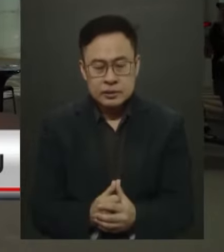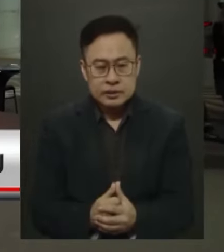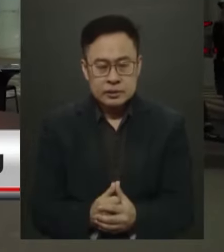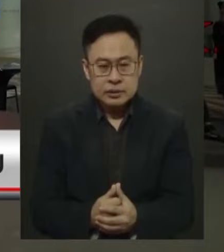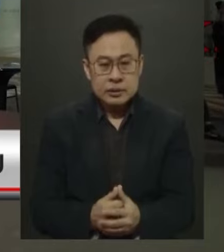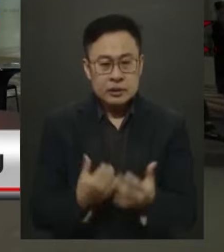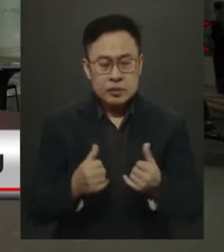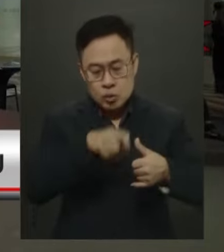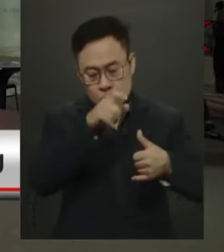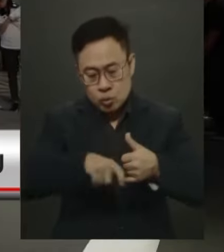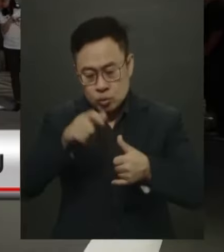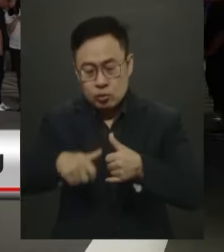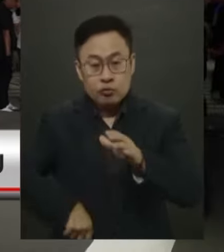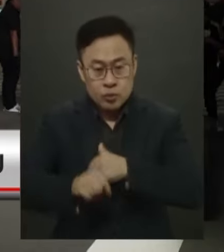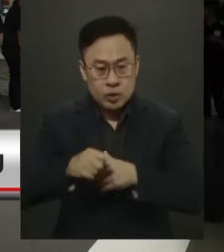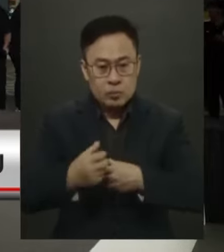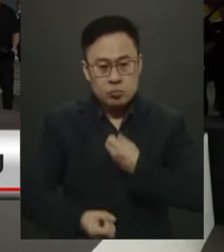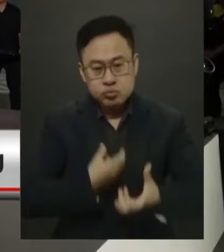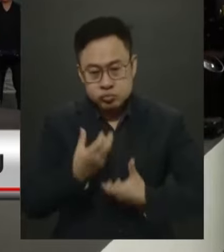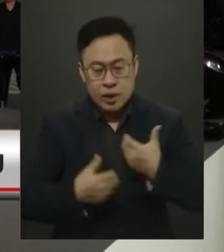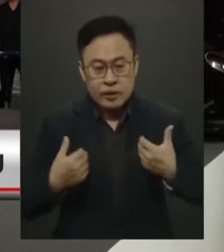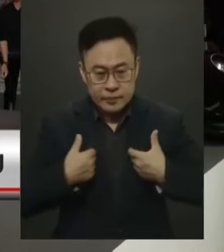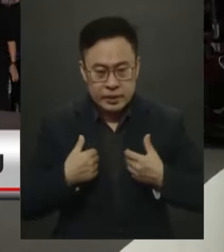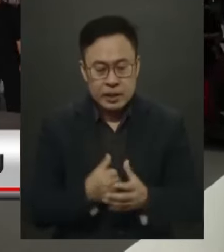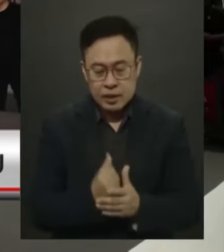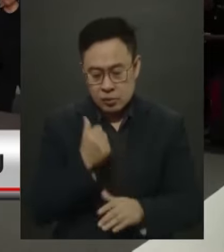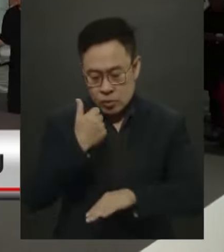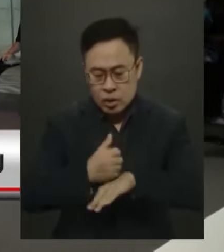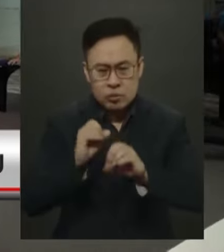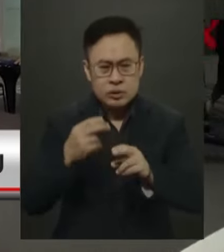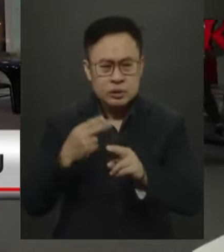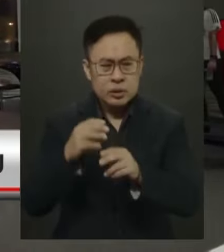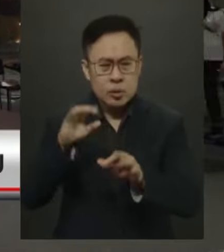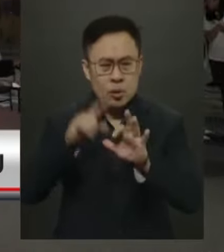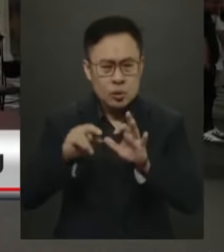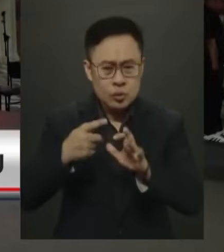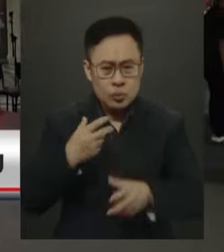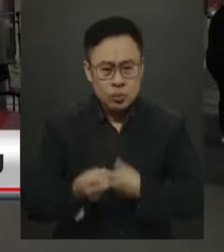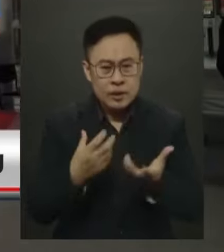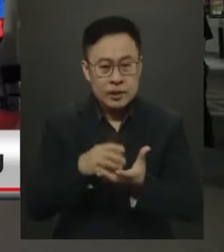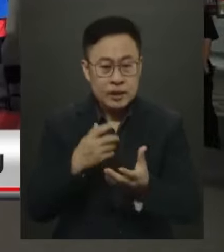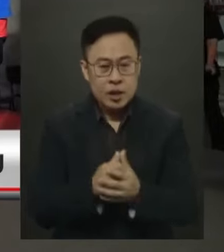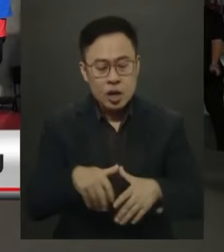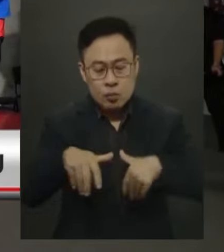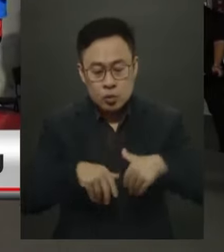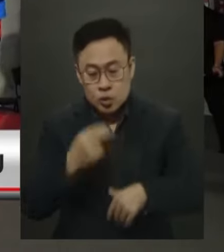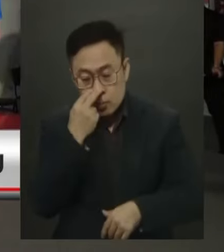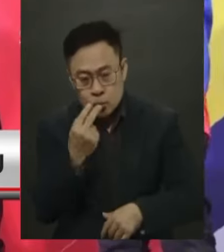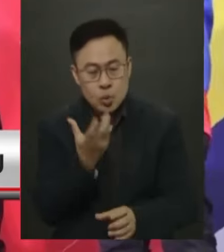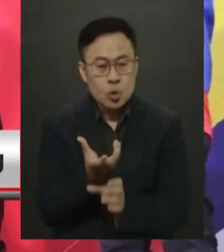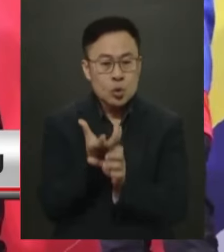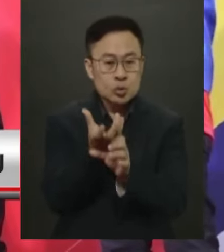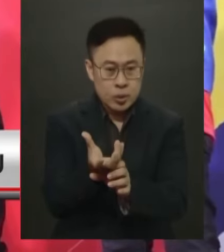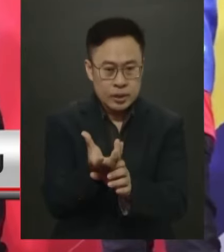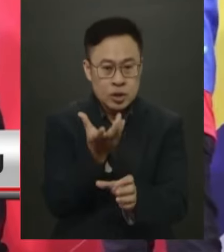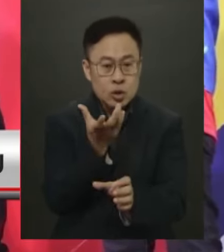านกองหน้าทีมชาติไทยอย่างโค้ชโย่งวรุษศรีมาคะมาร่วมงานด้วยนะครับแล้วก็เปิดโอกาสให้แฟนๆเนี่ยได้ยนต์โฉมถ้วยรางวัลเป็นประเทศ